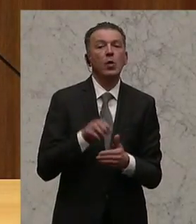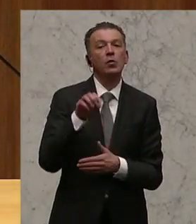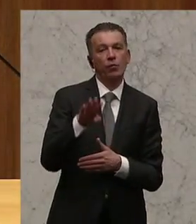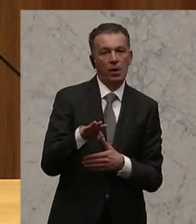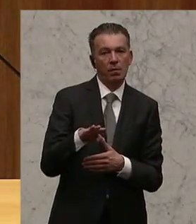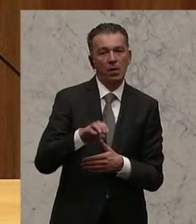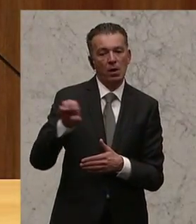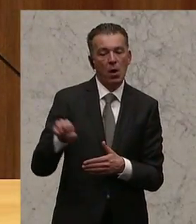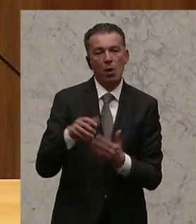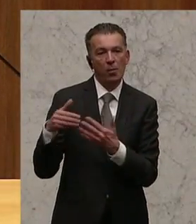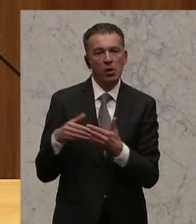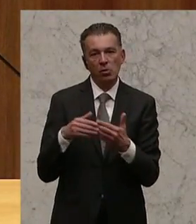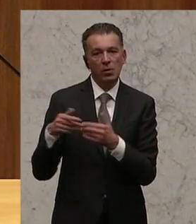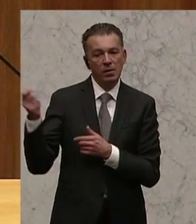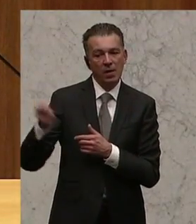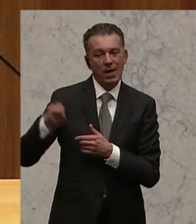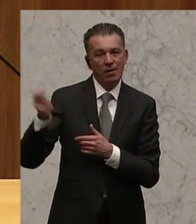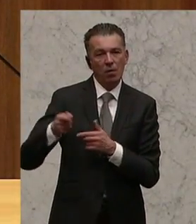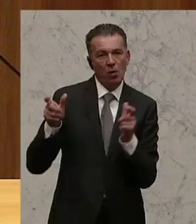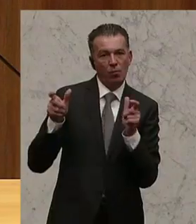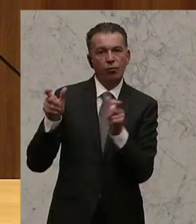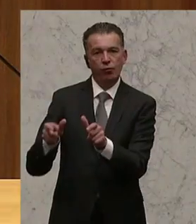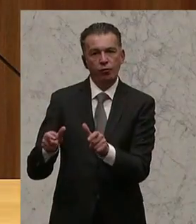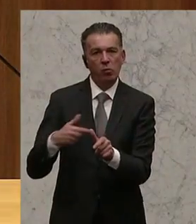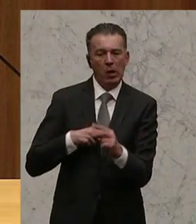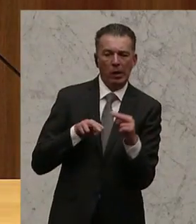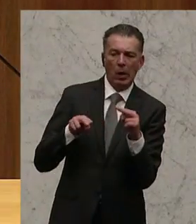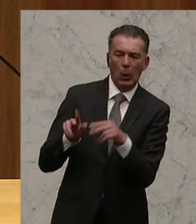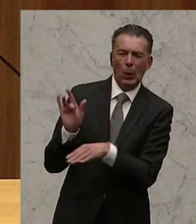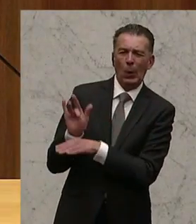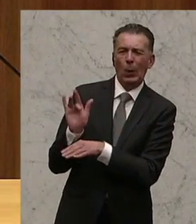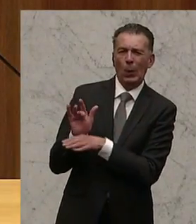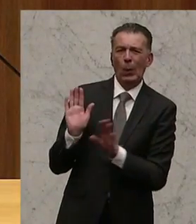2014 sind von der Europäischen Union die Sanktionen verhängt worden, die ich kritisch sehe.